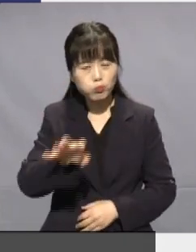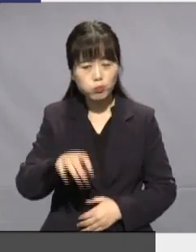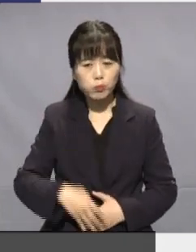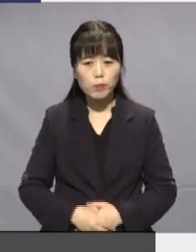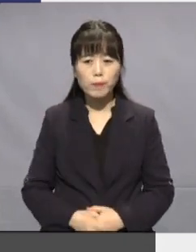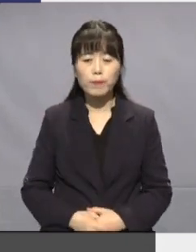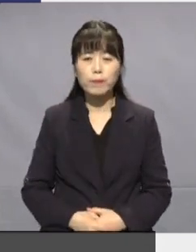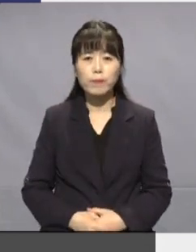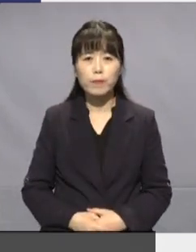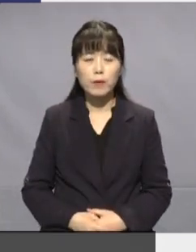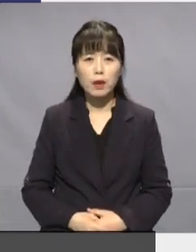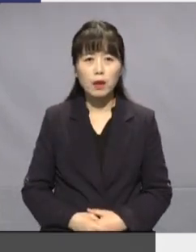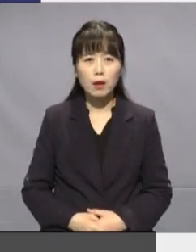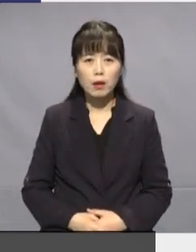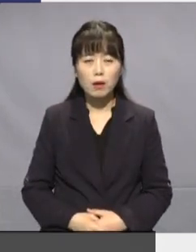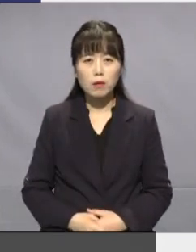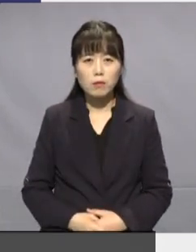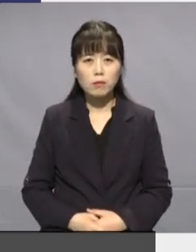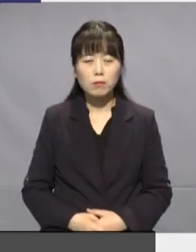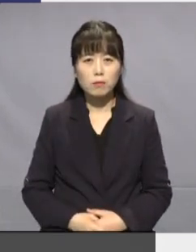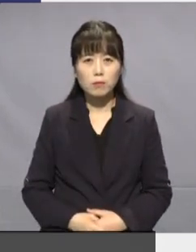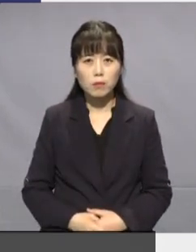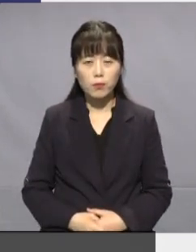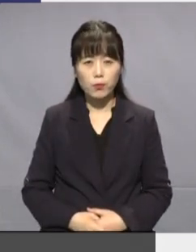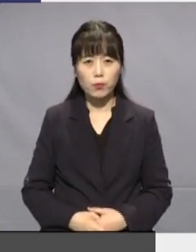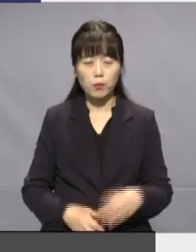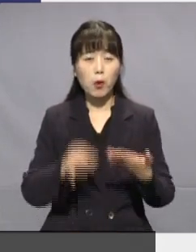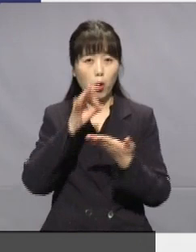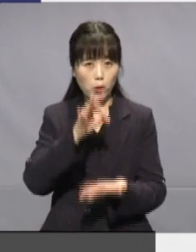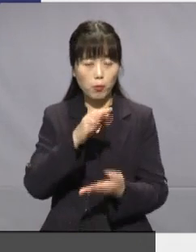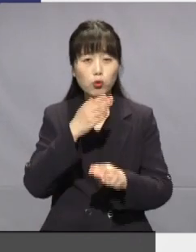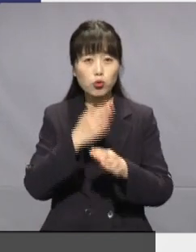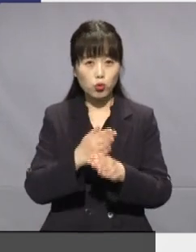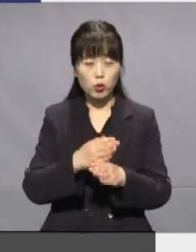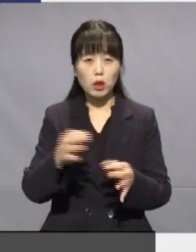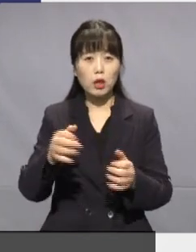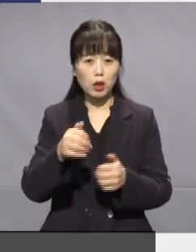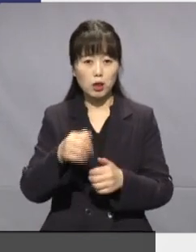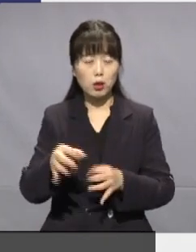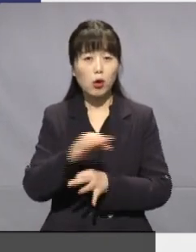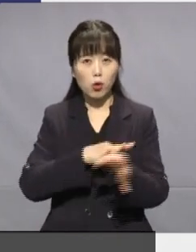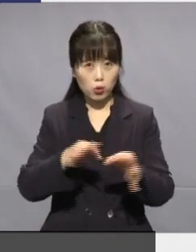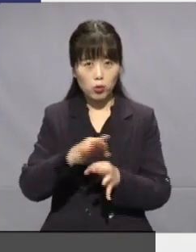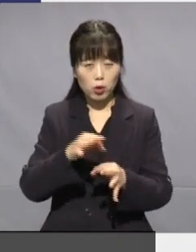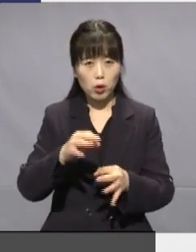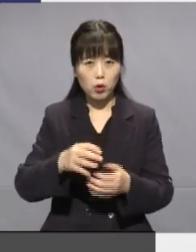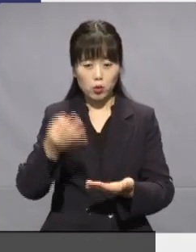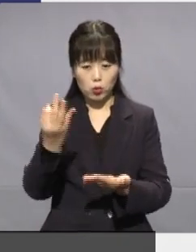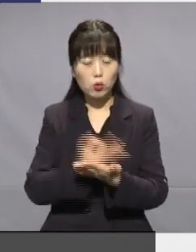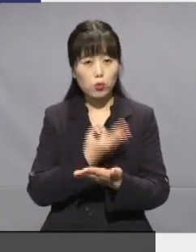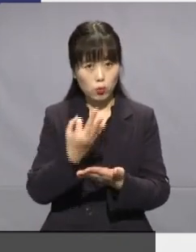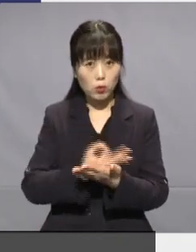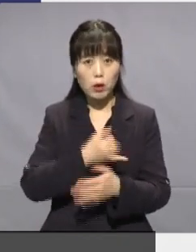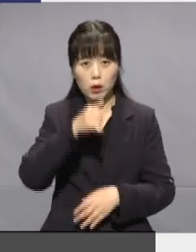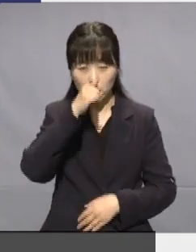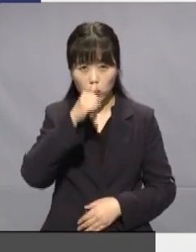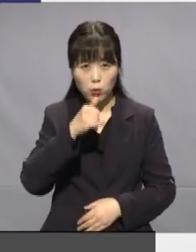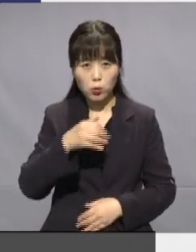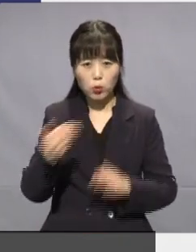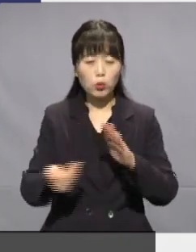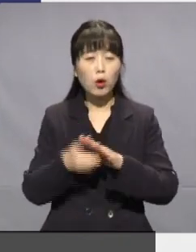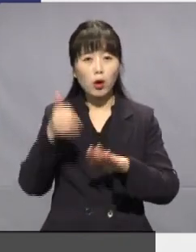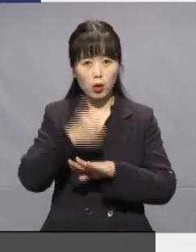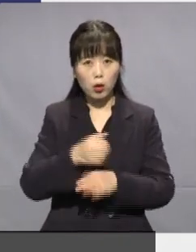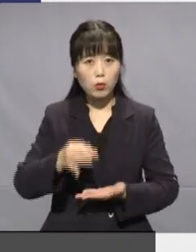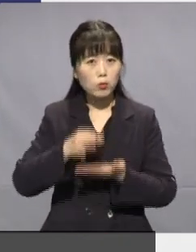궁금한데요 글쎄요 뭐 자본주의 경제에서 민간기업이 수익을 내고 직원들에게 성과급